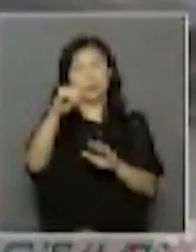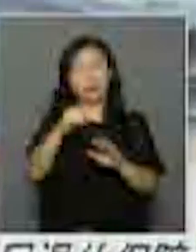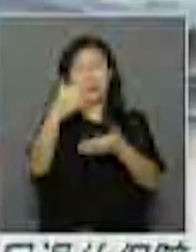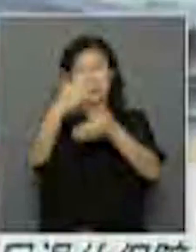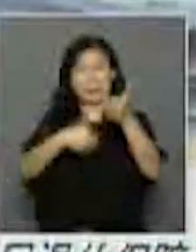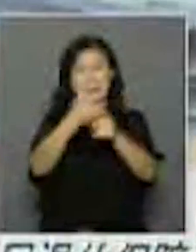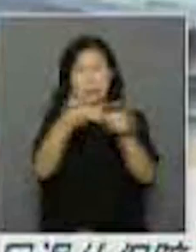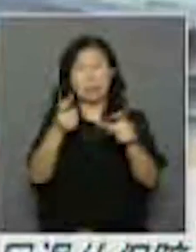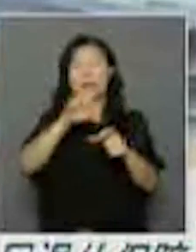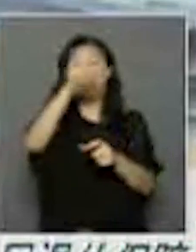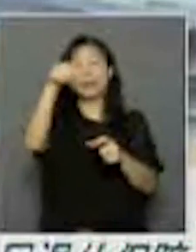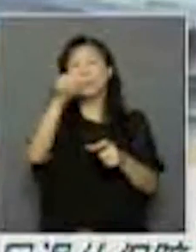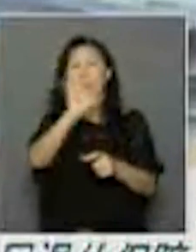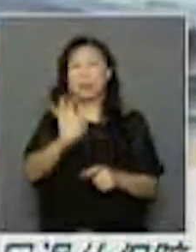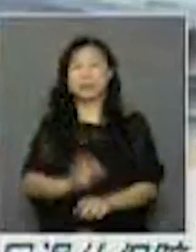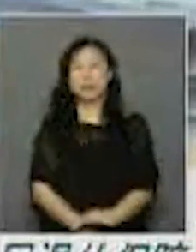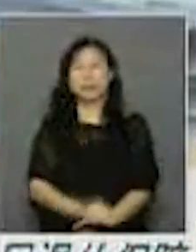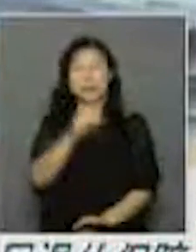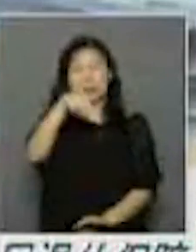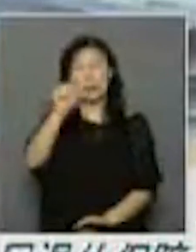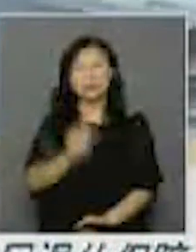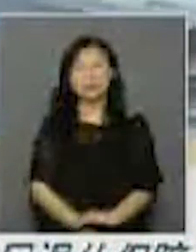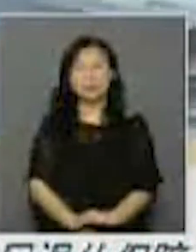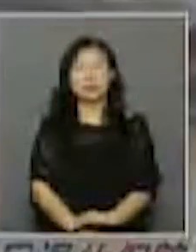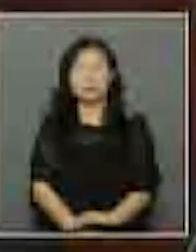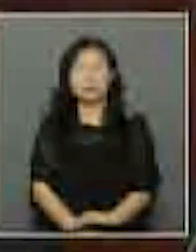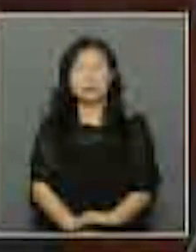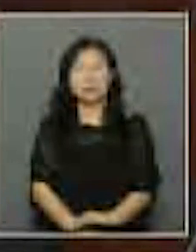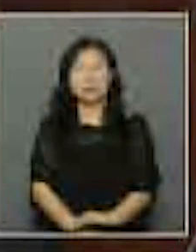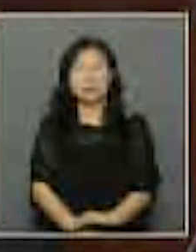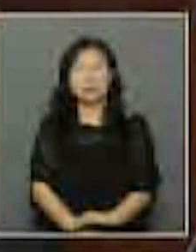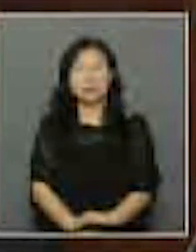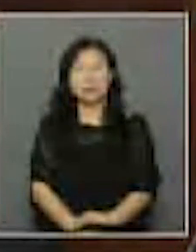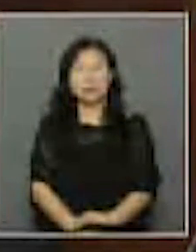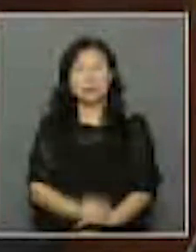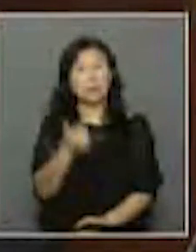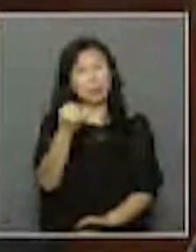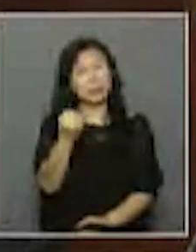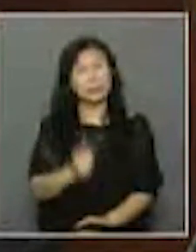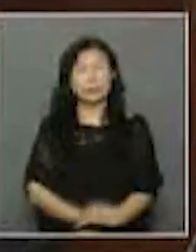冇呢個問題啊！你批准咗啊，哥，係咪先？